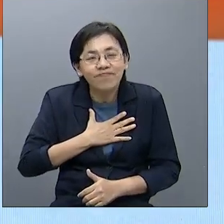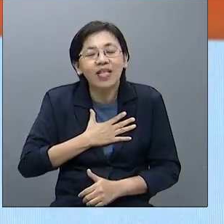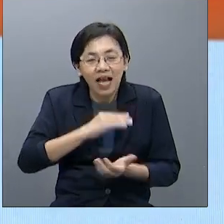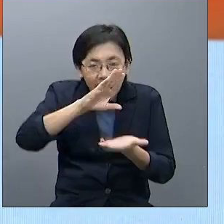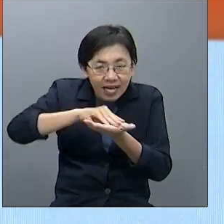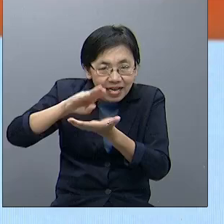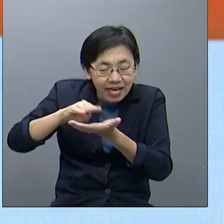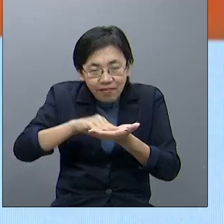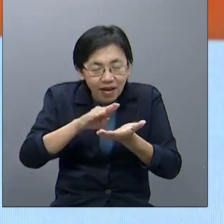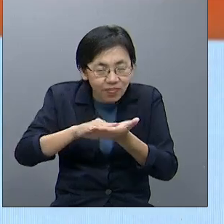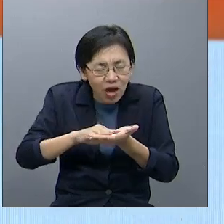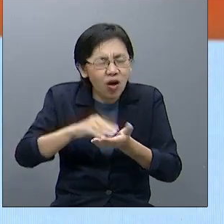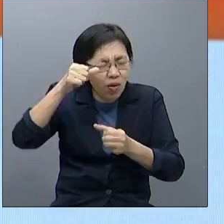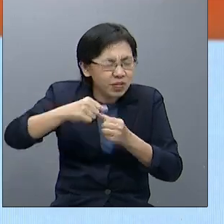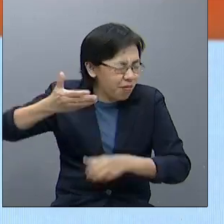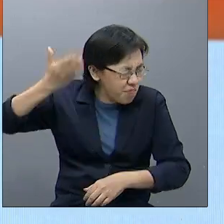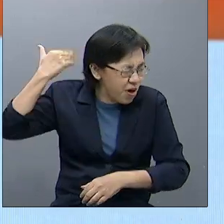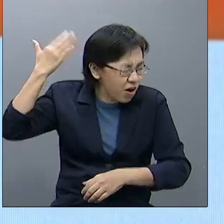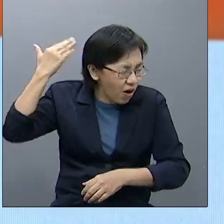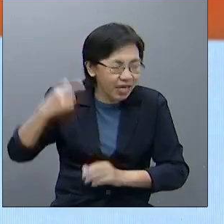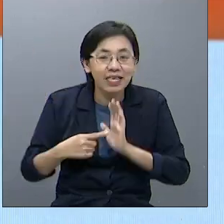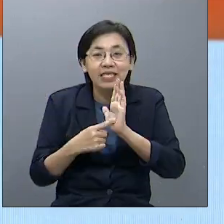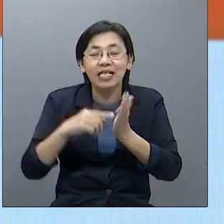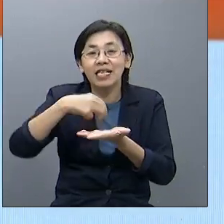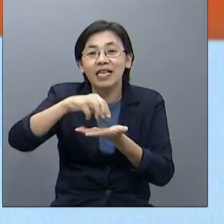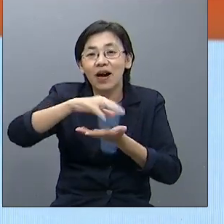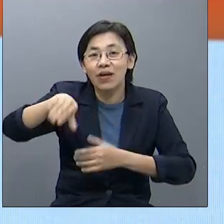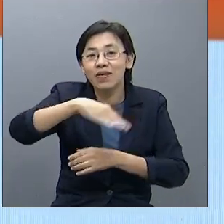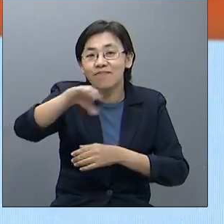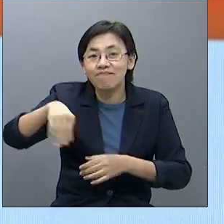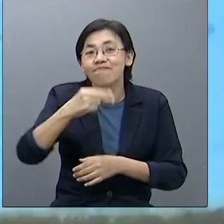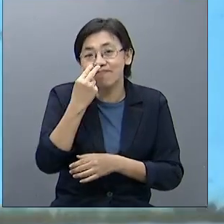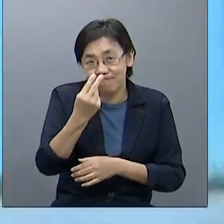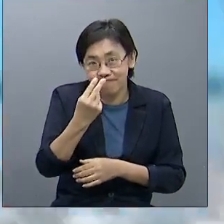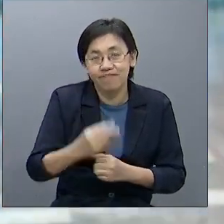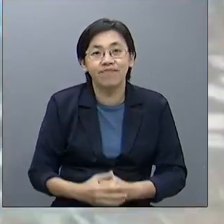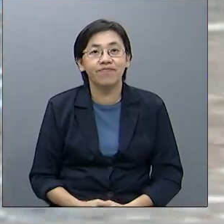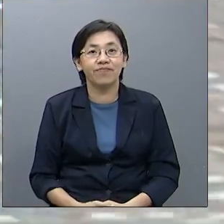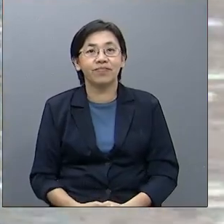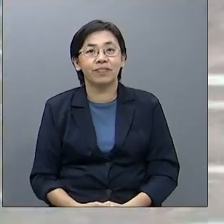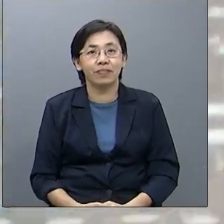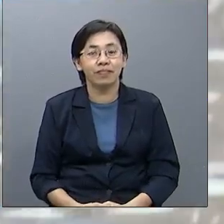ดีๆความทรงจำดีๆในวังงานครั้งนั้นมาฝากคุณผู้ชมไปชมพร้อมๆกันเลยค่ะ